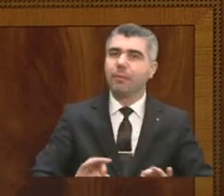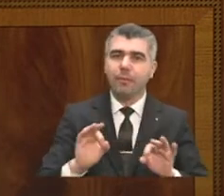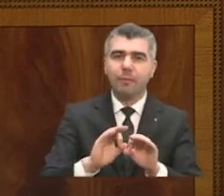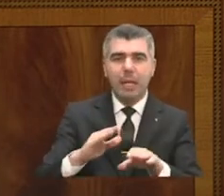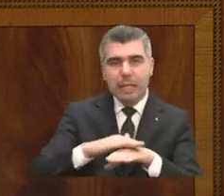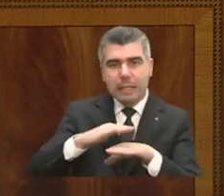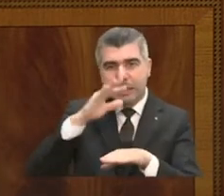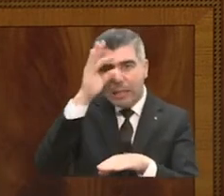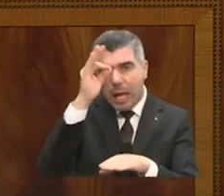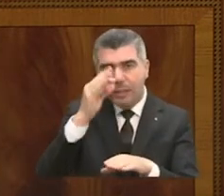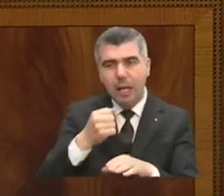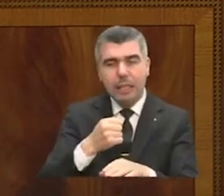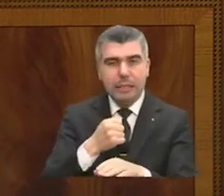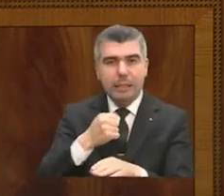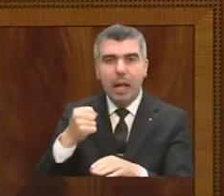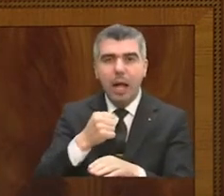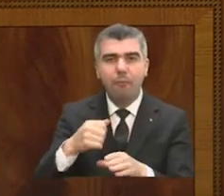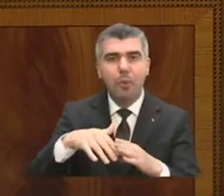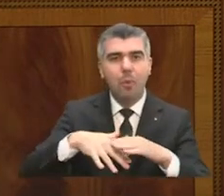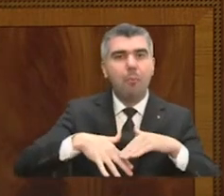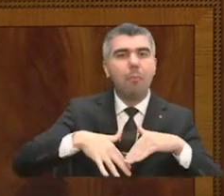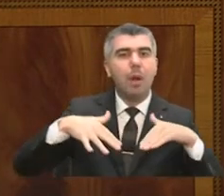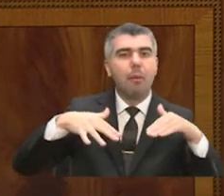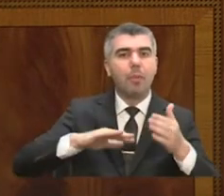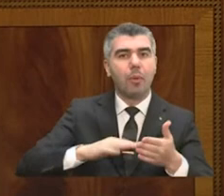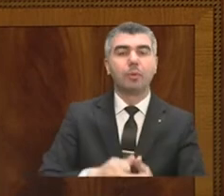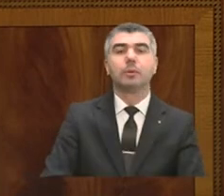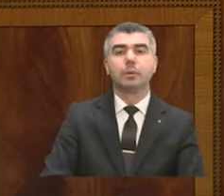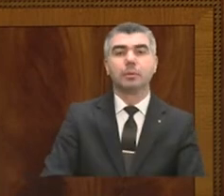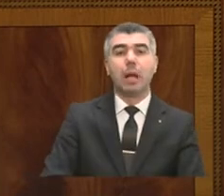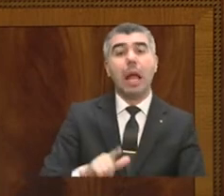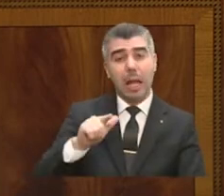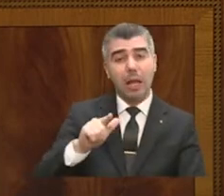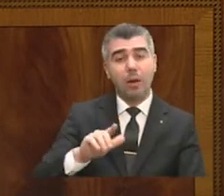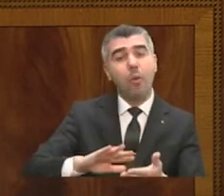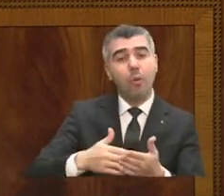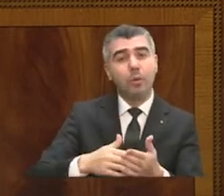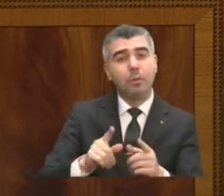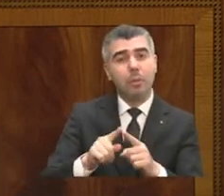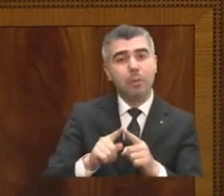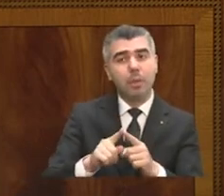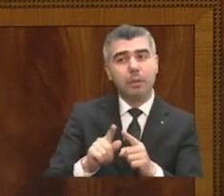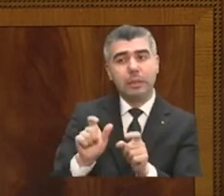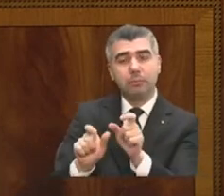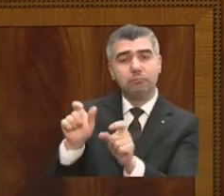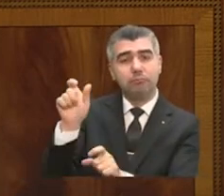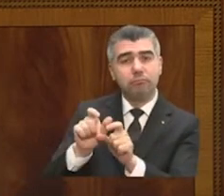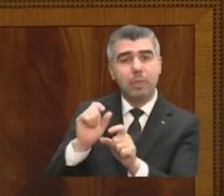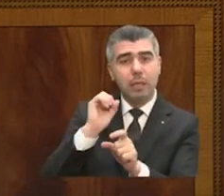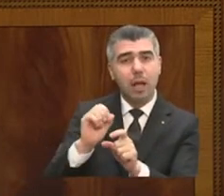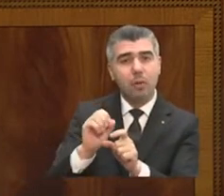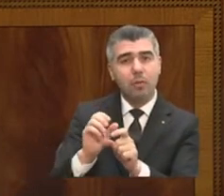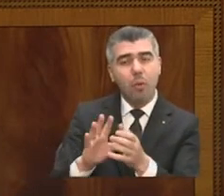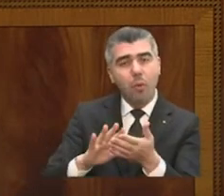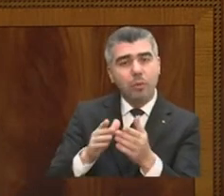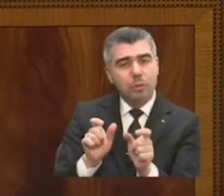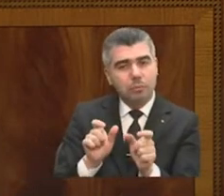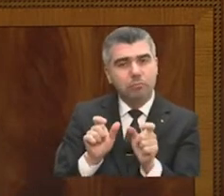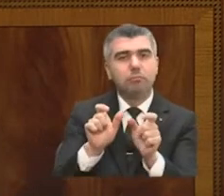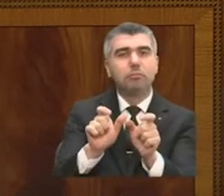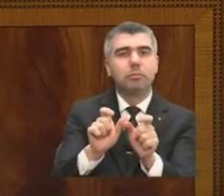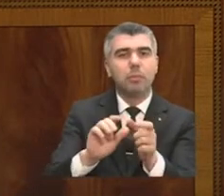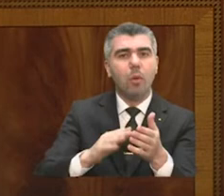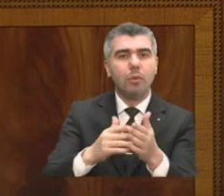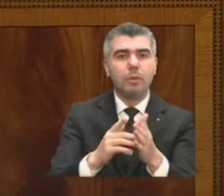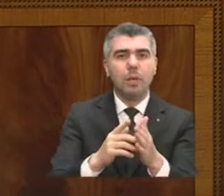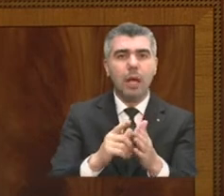violent constamment les lois, notamment le droit des journalistes et